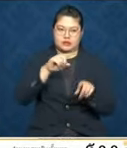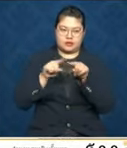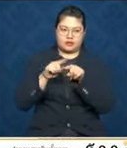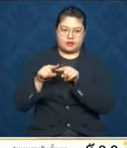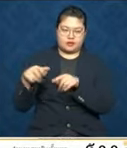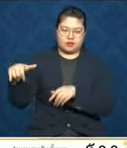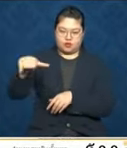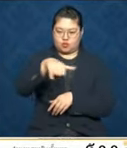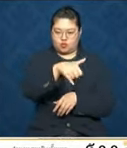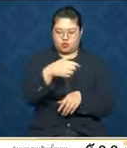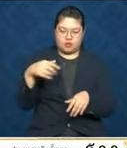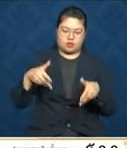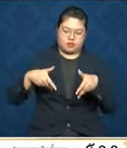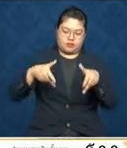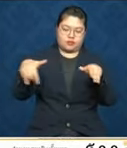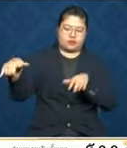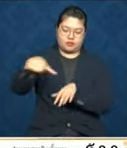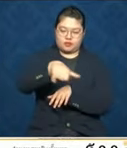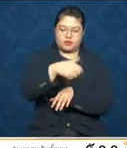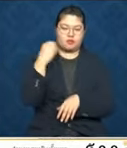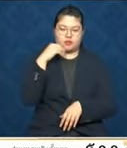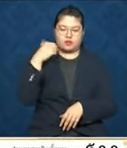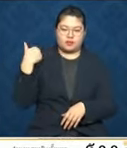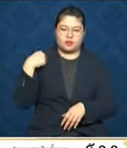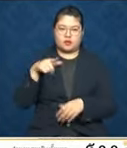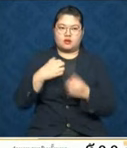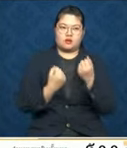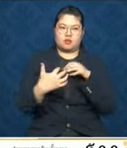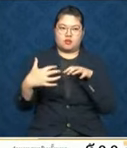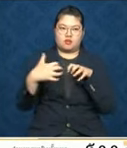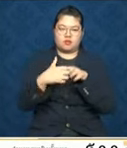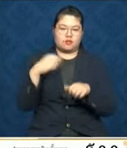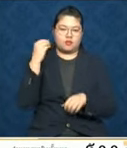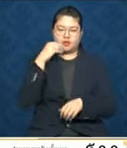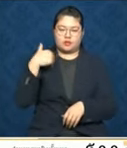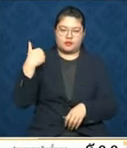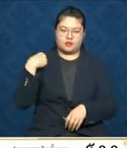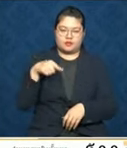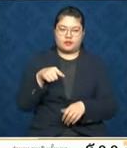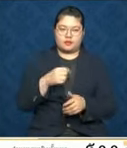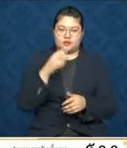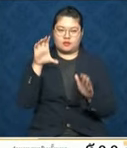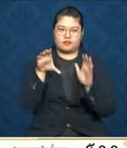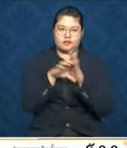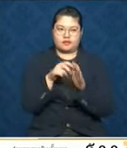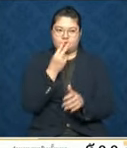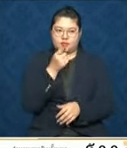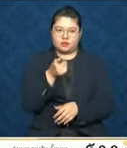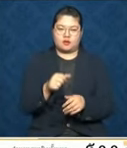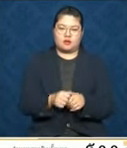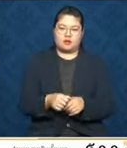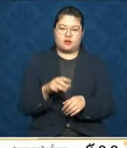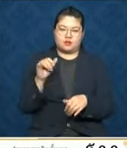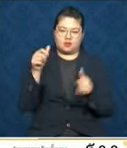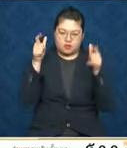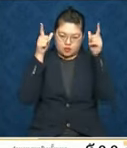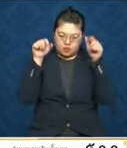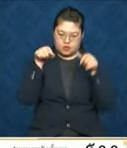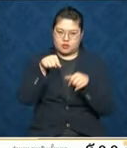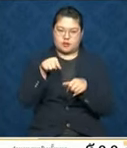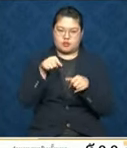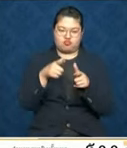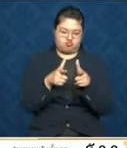มาหากินบ่อยๆแล้วก็ข้ามถนนบริเวณนี้ซึ่งเกิดอุบัติเหตุขึ้นบ่อยครั้งนะครับและจากในภาพเราจะเห็นครับมีกระทิงตัวเท่